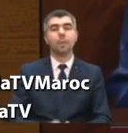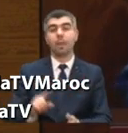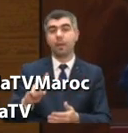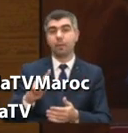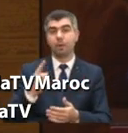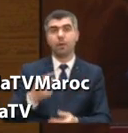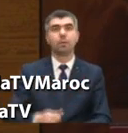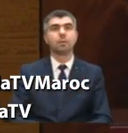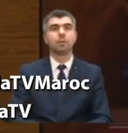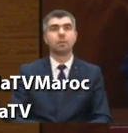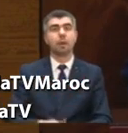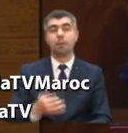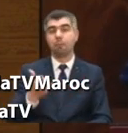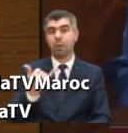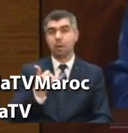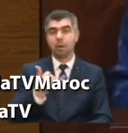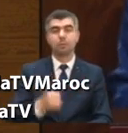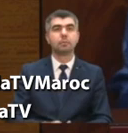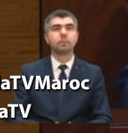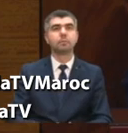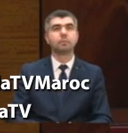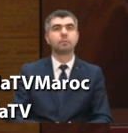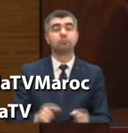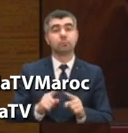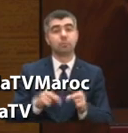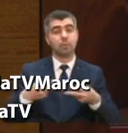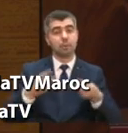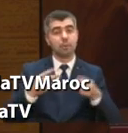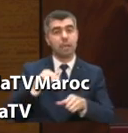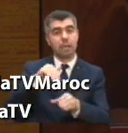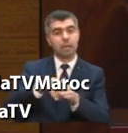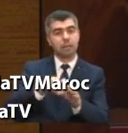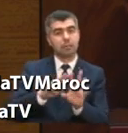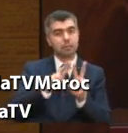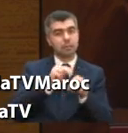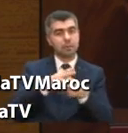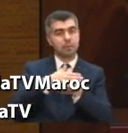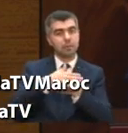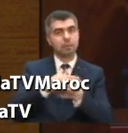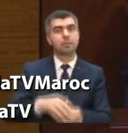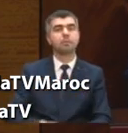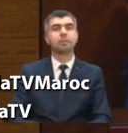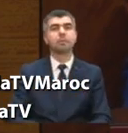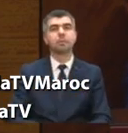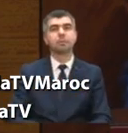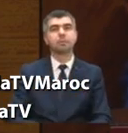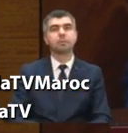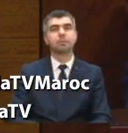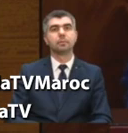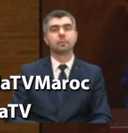البداية لابد أن نعبر نحن كفريق التجمع الدستوري وباسمي كذلك